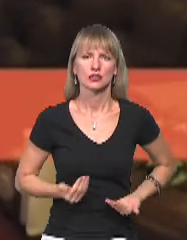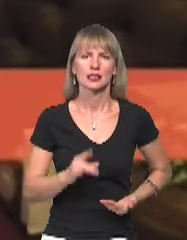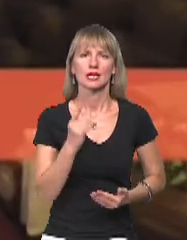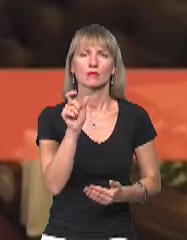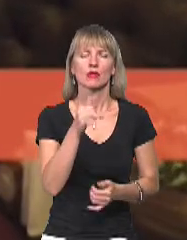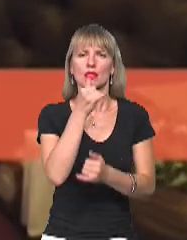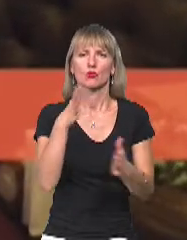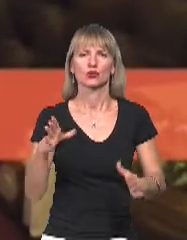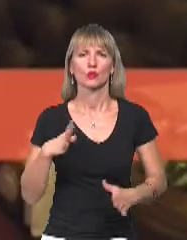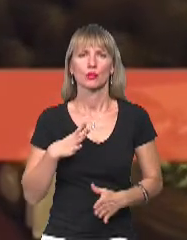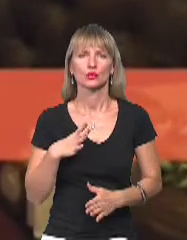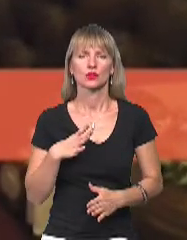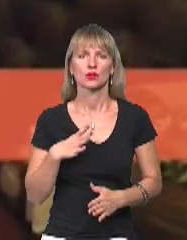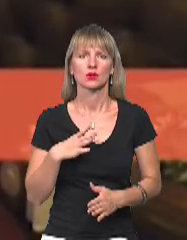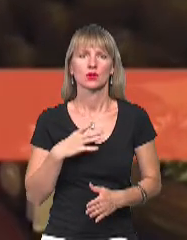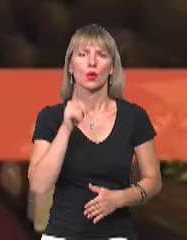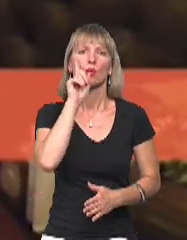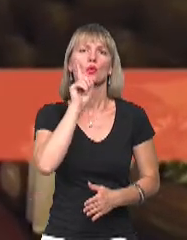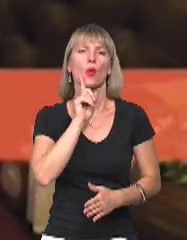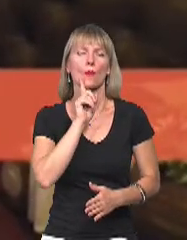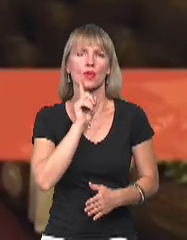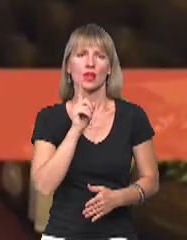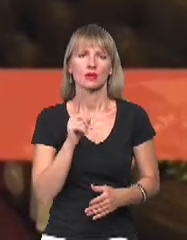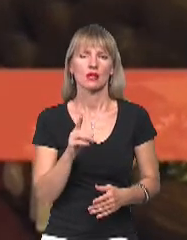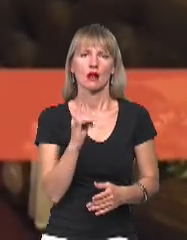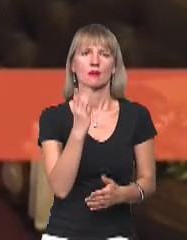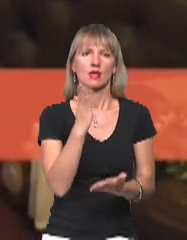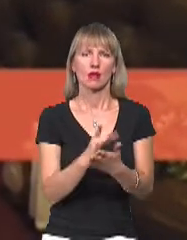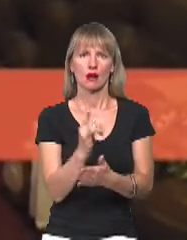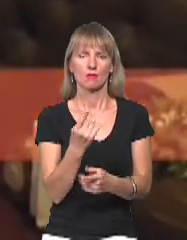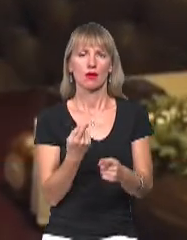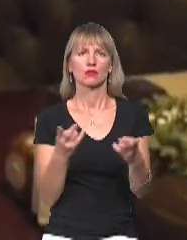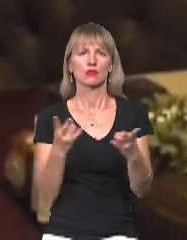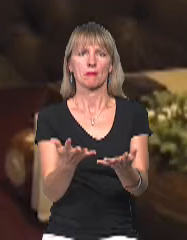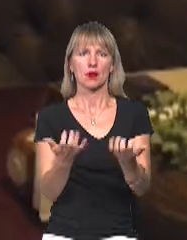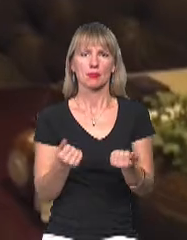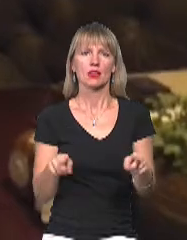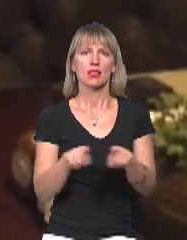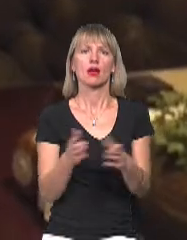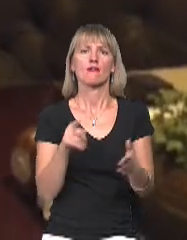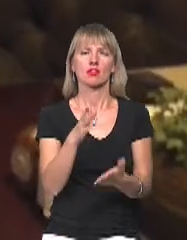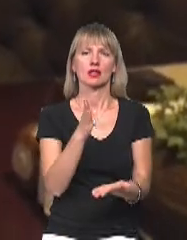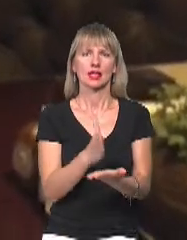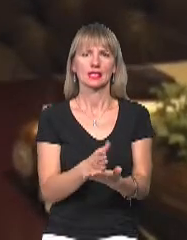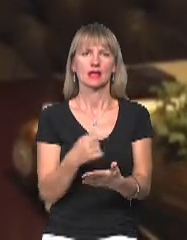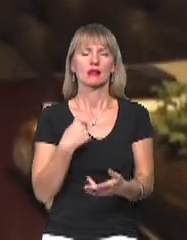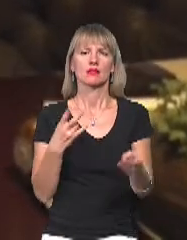не може бути удобною. Дитина є дитина, її треба приймати такою, яка вона є, і нам, батька,